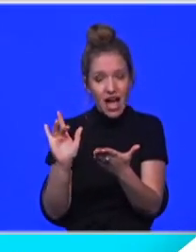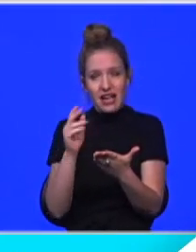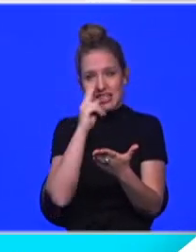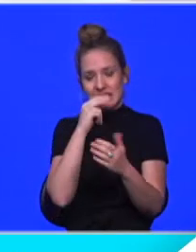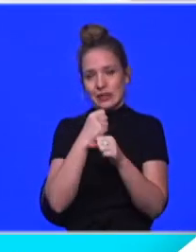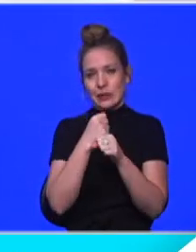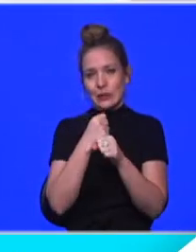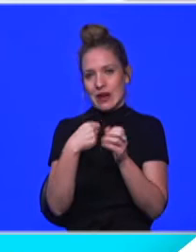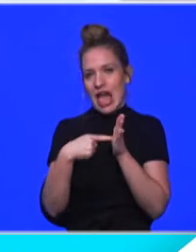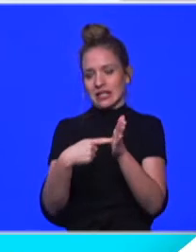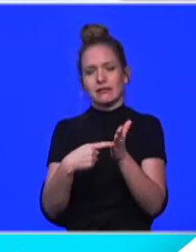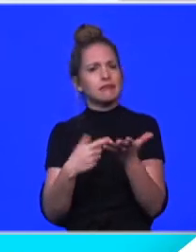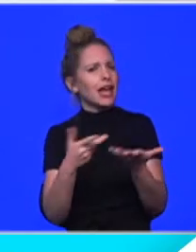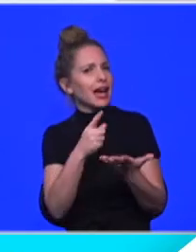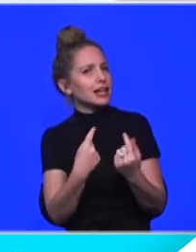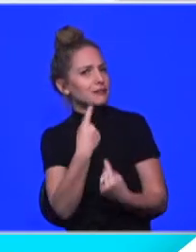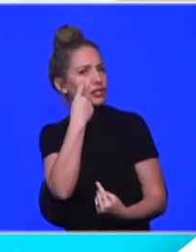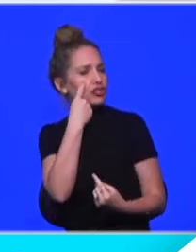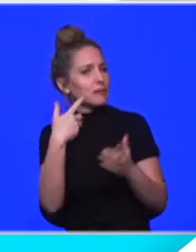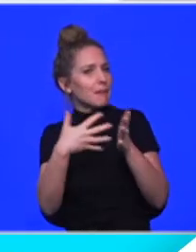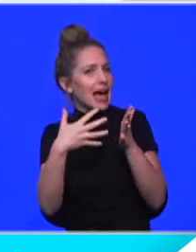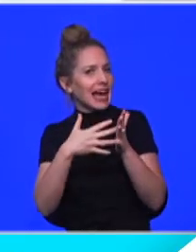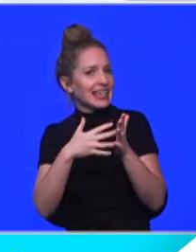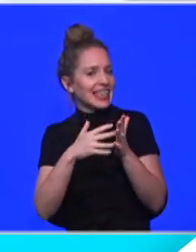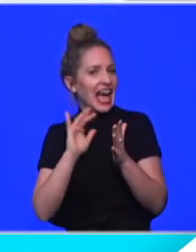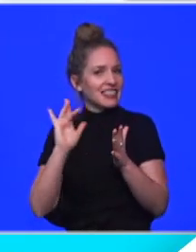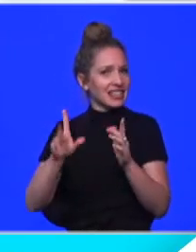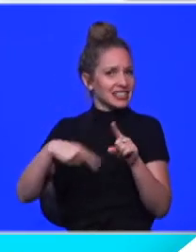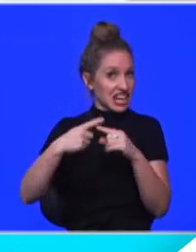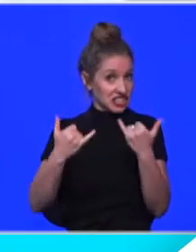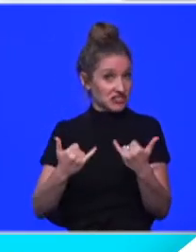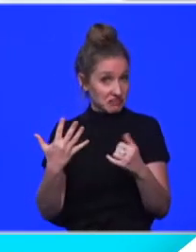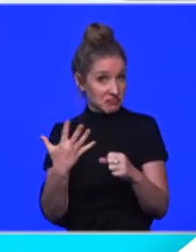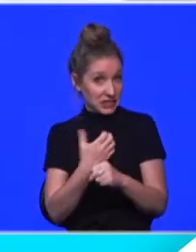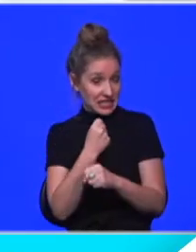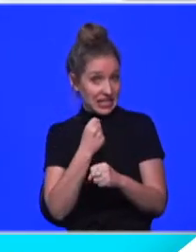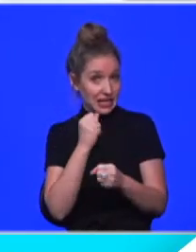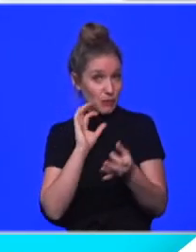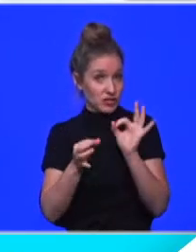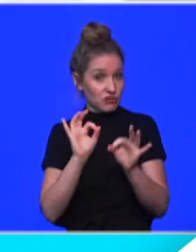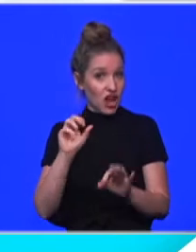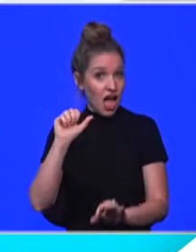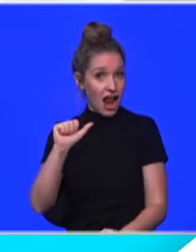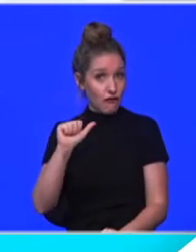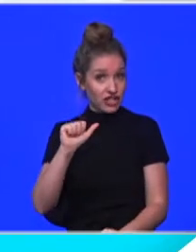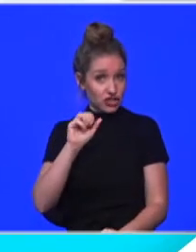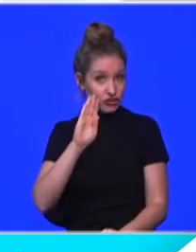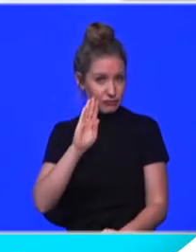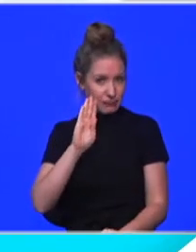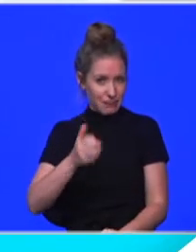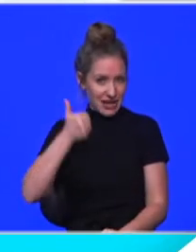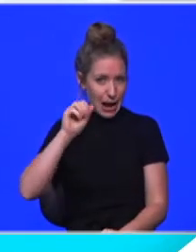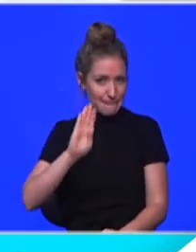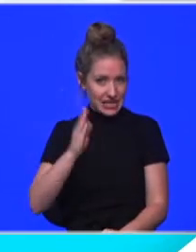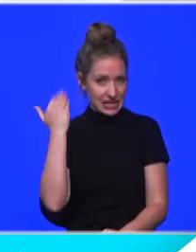את מתרשמת מהחקירה הנגדית עד עכשיו? הם מצליחים בסנגורים של אלוביץ' מצליחים